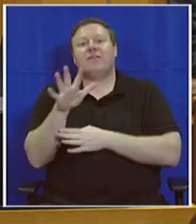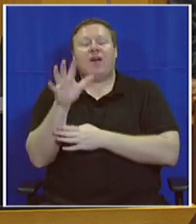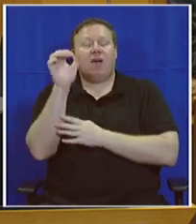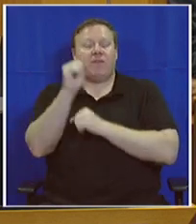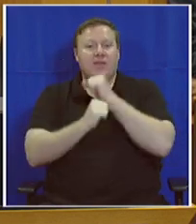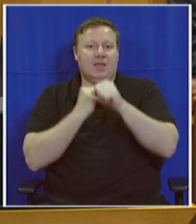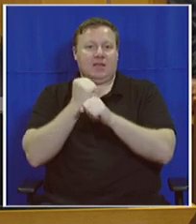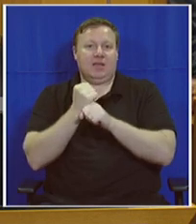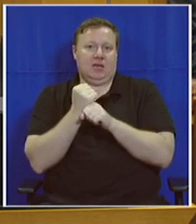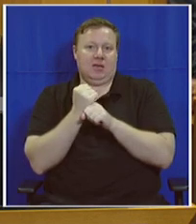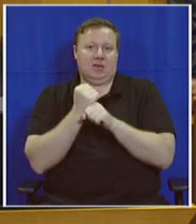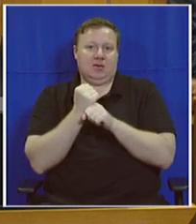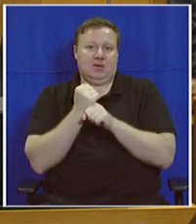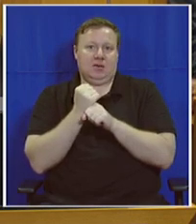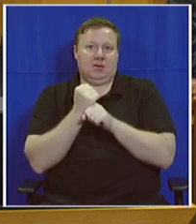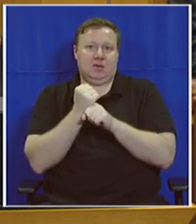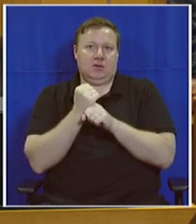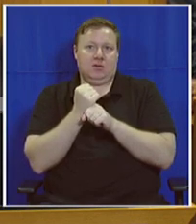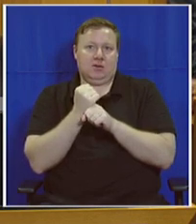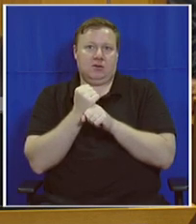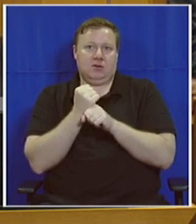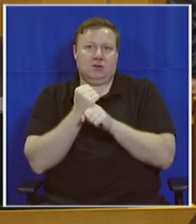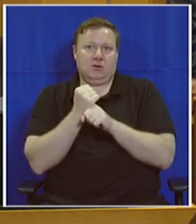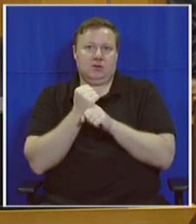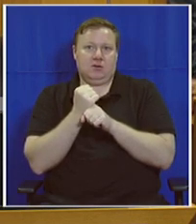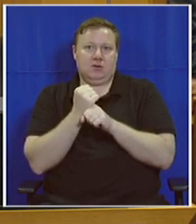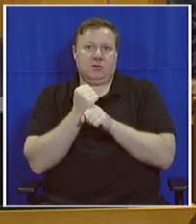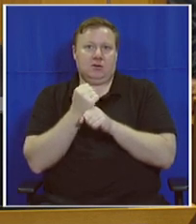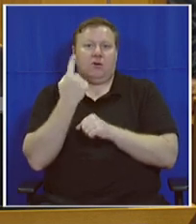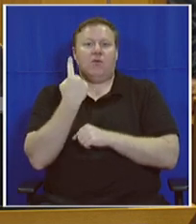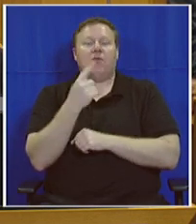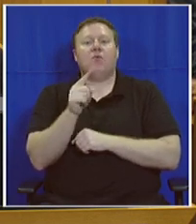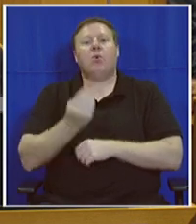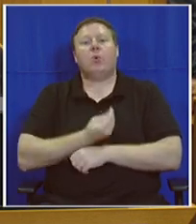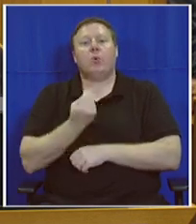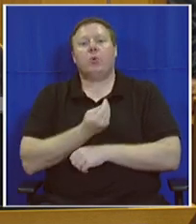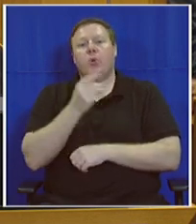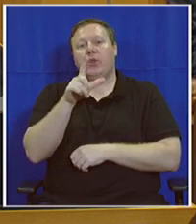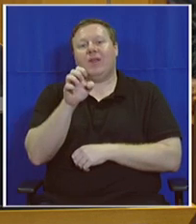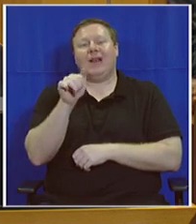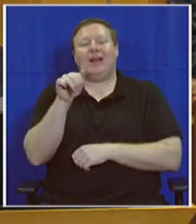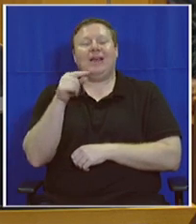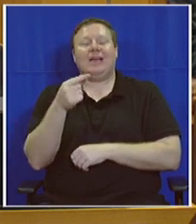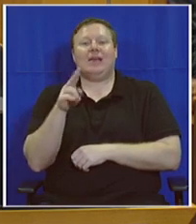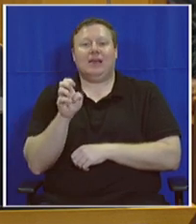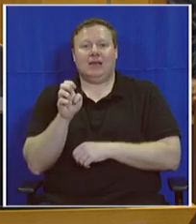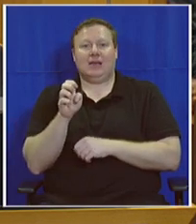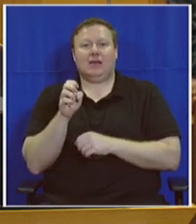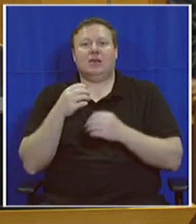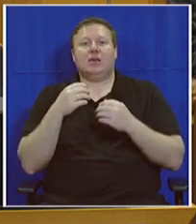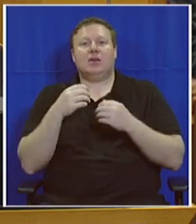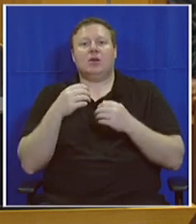nakwisikolo sepolitiko seqela lolutsha lukakhongolose ibibanjelwe kwiyunivesithi yaselimpopo